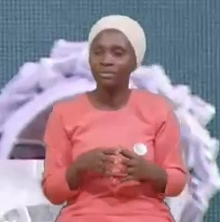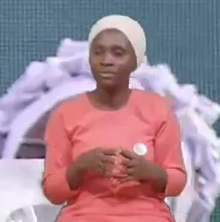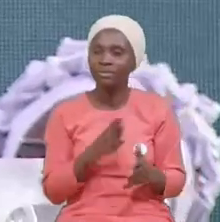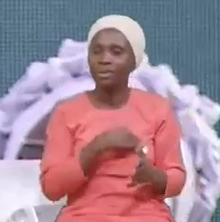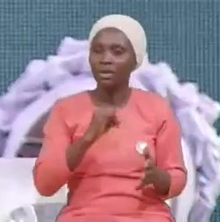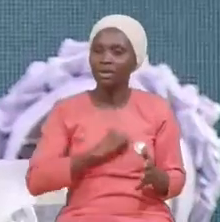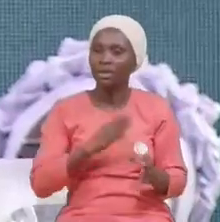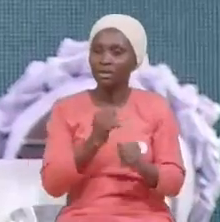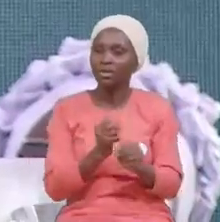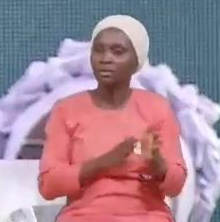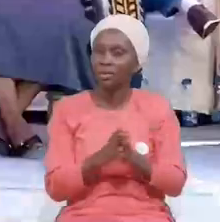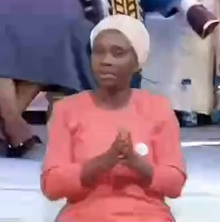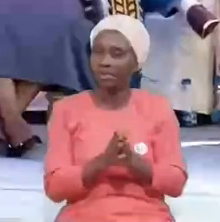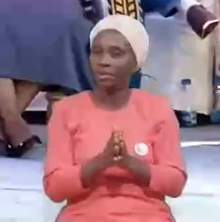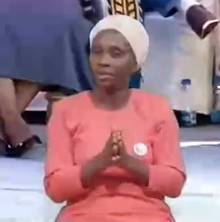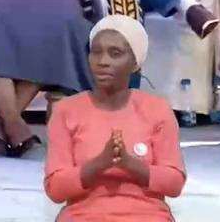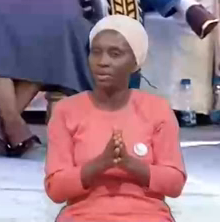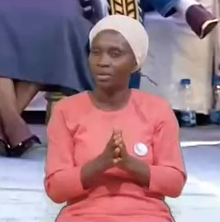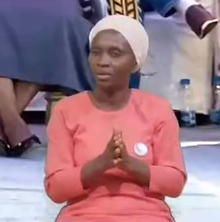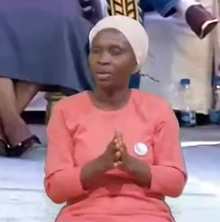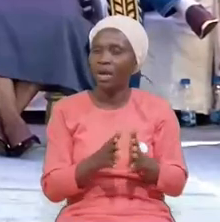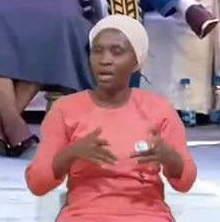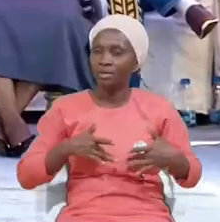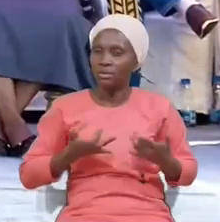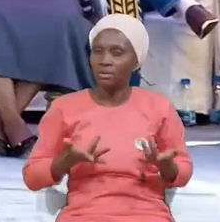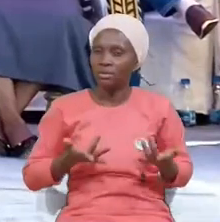Et je prends plaisir dans la vie.